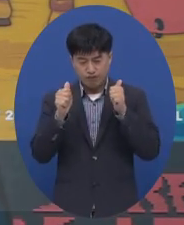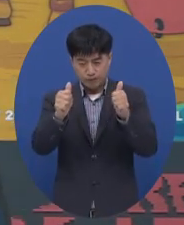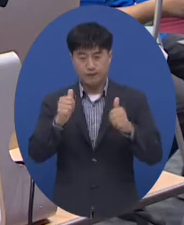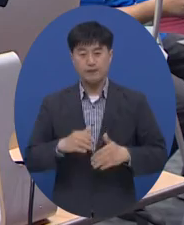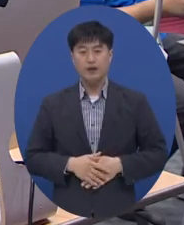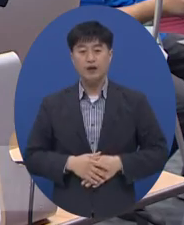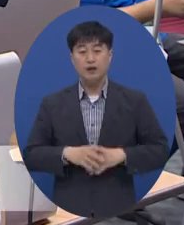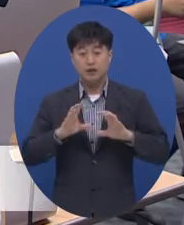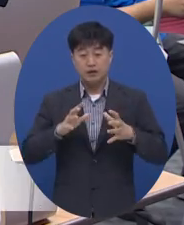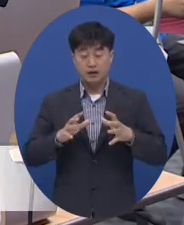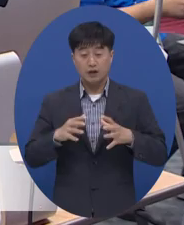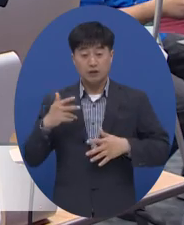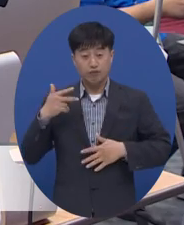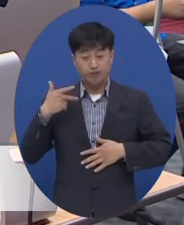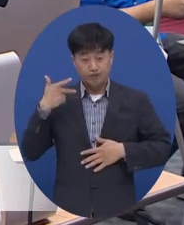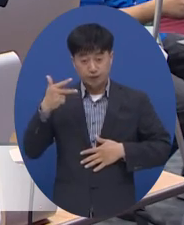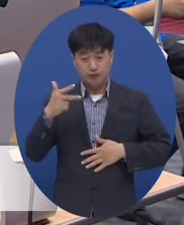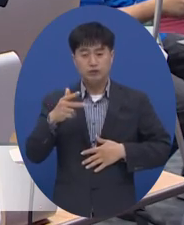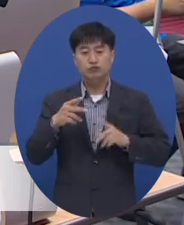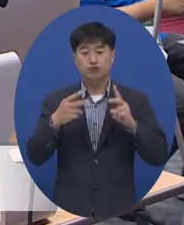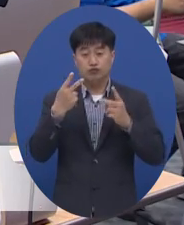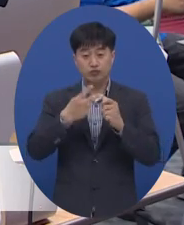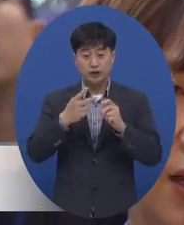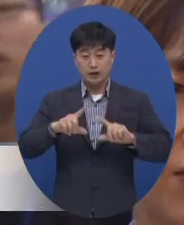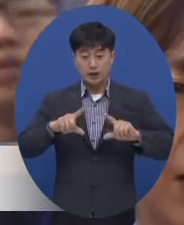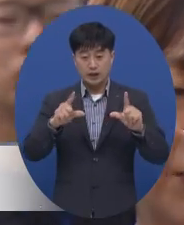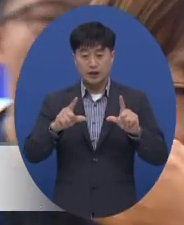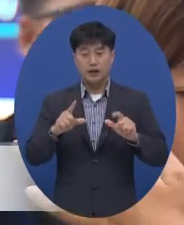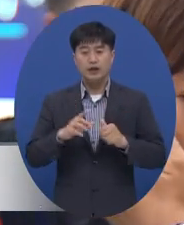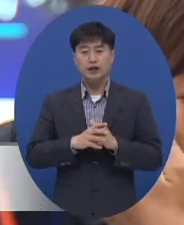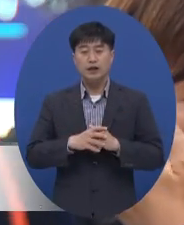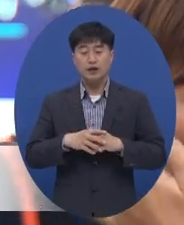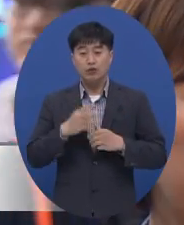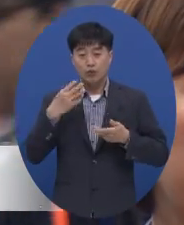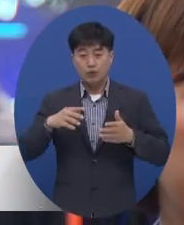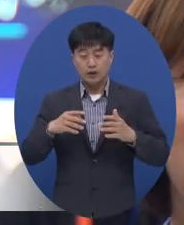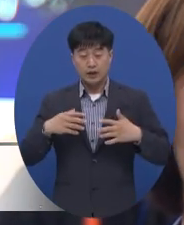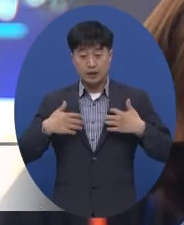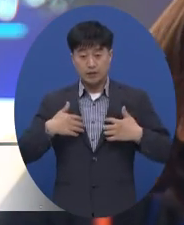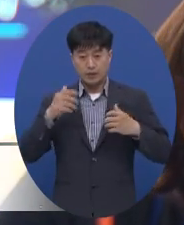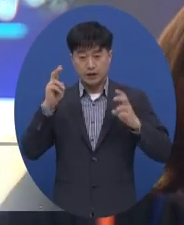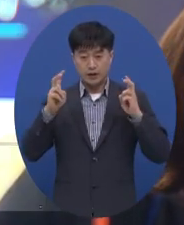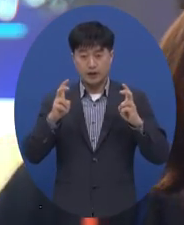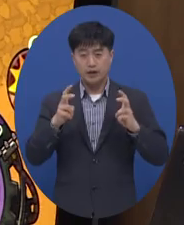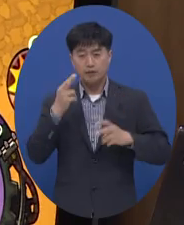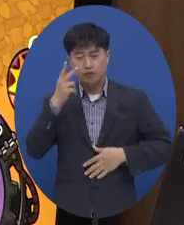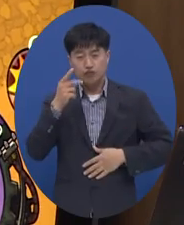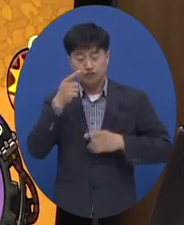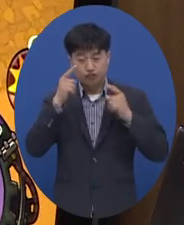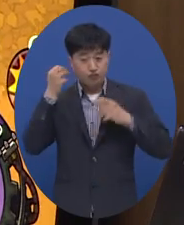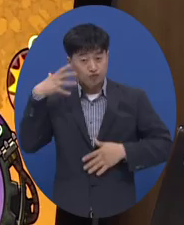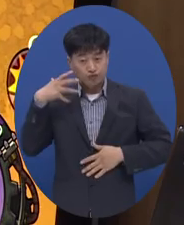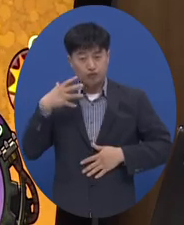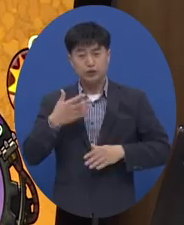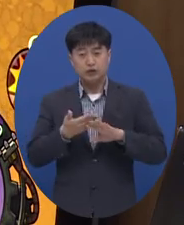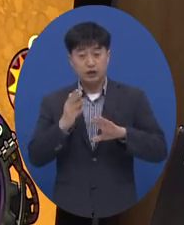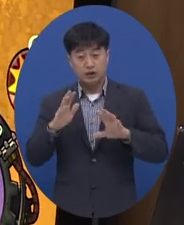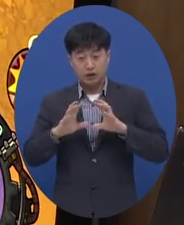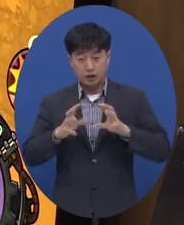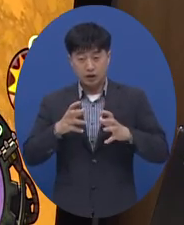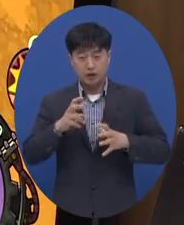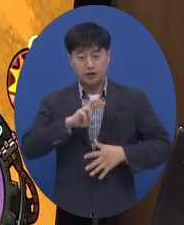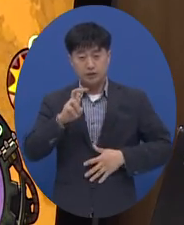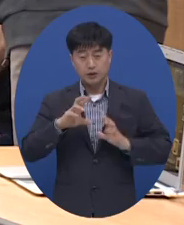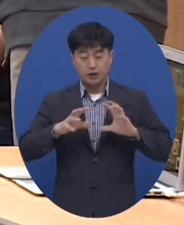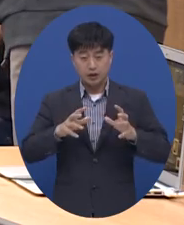할 것 같습니다. 글로벌 위크 이튿날인 25일엔 도내 게임사들이 미국과 중국, 대만, 홍콩 등 해외 20여 개국